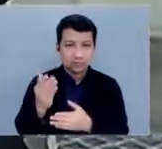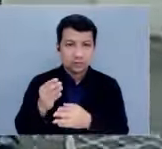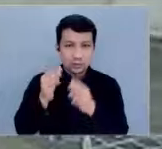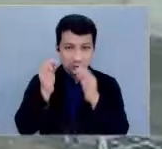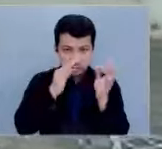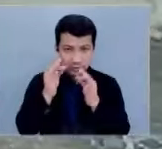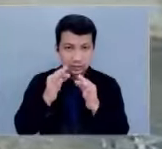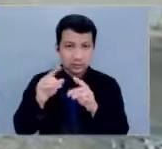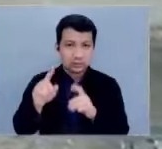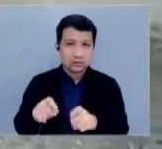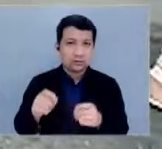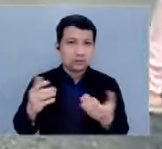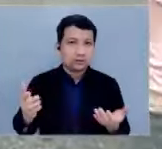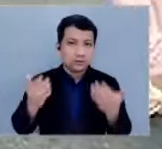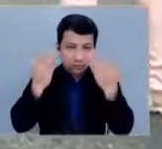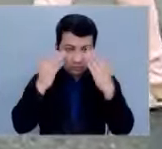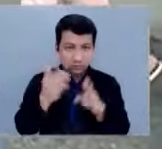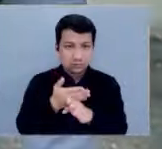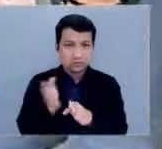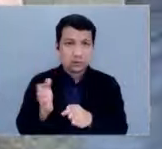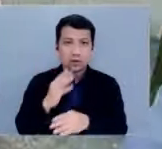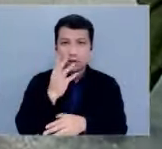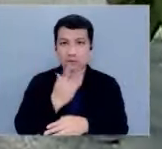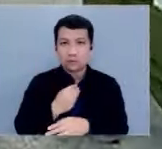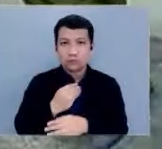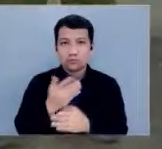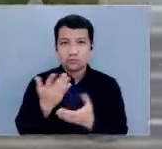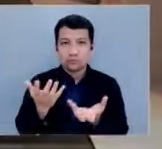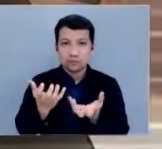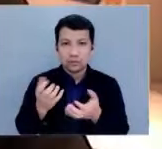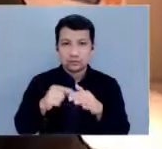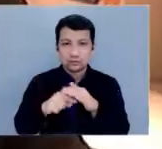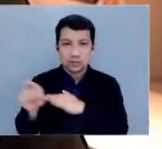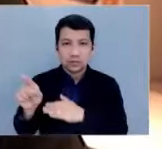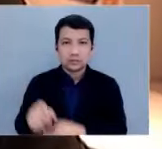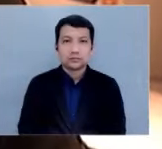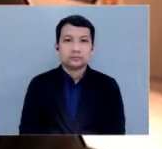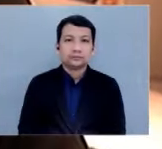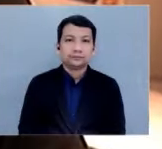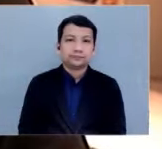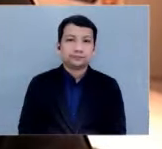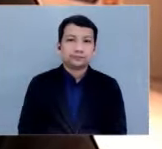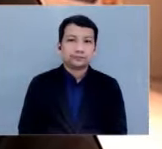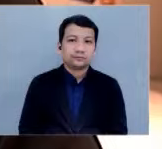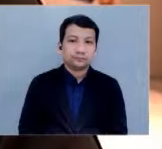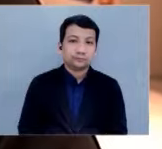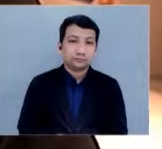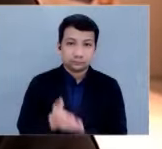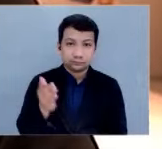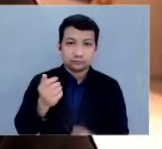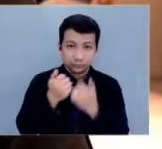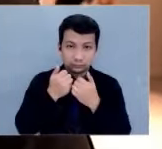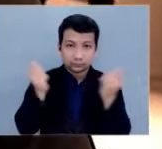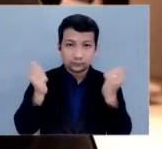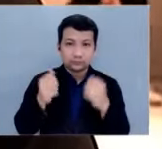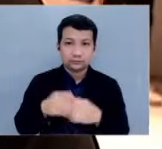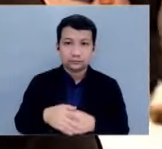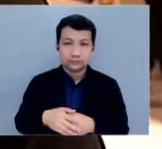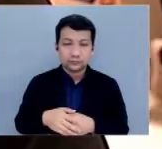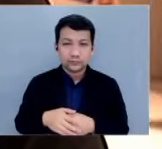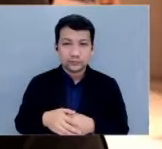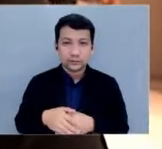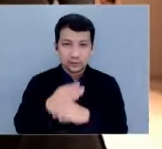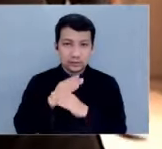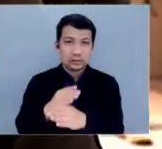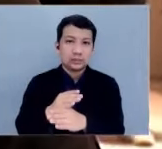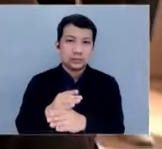Kaya walang lusot ang sinumang balak tumakas dito. And tendency, if you announce this, umiiwas yung mga tsupera,